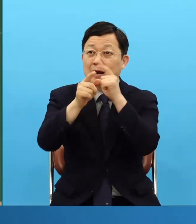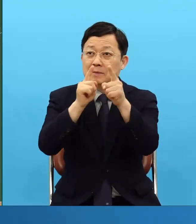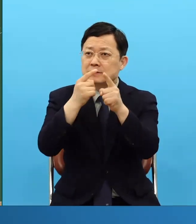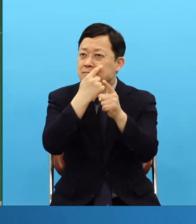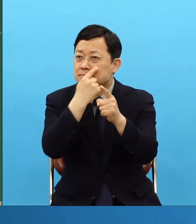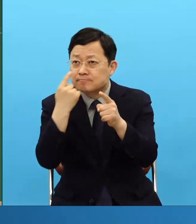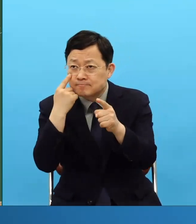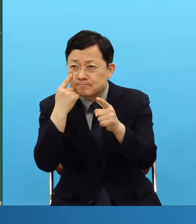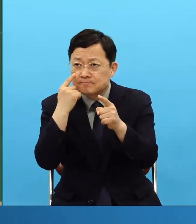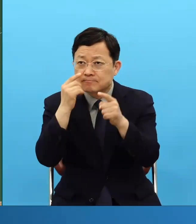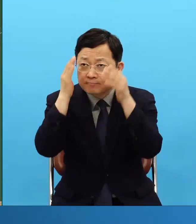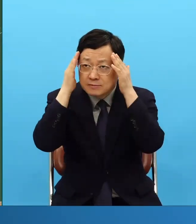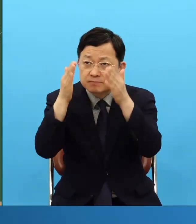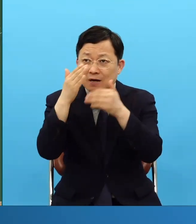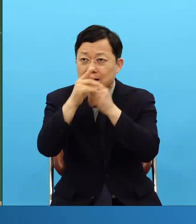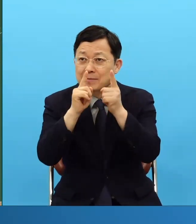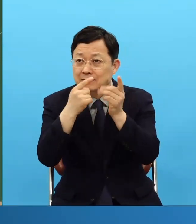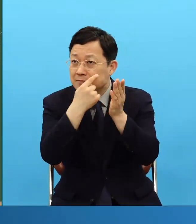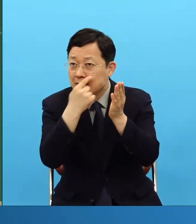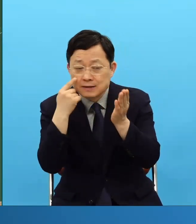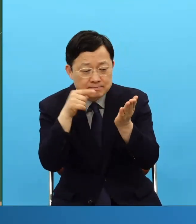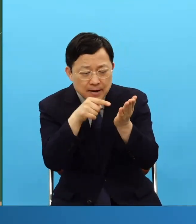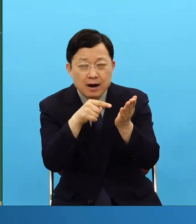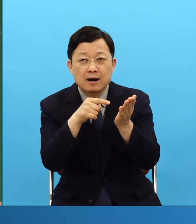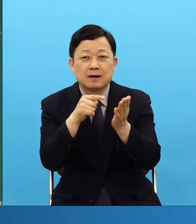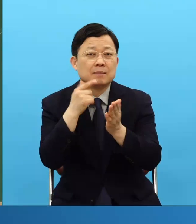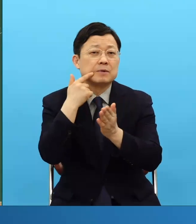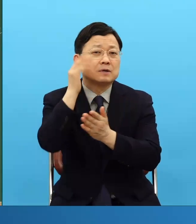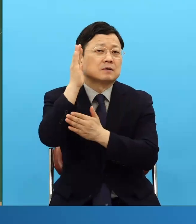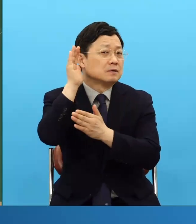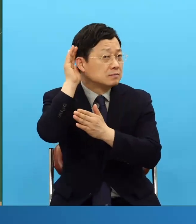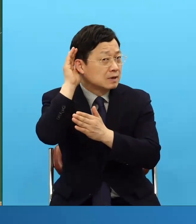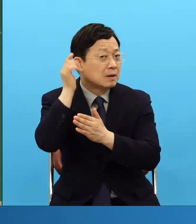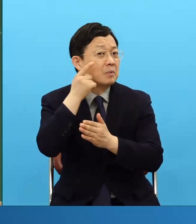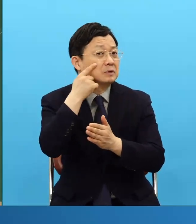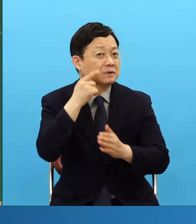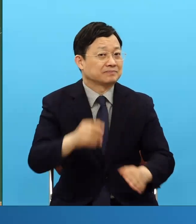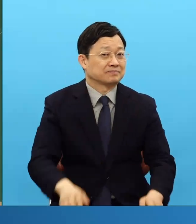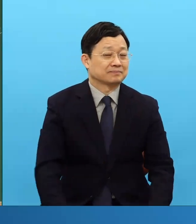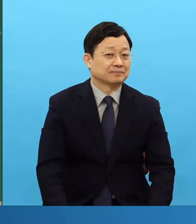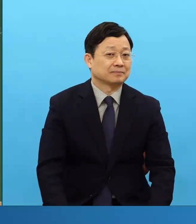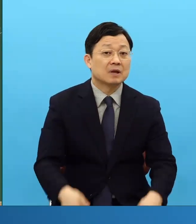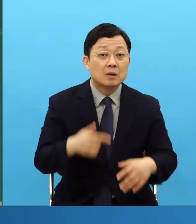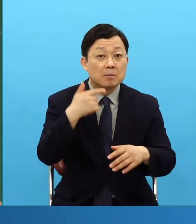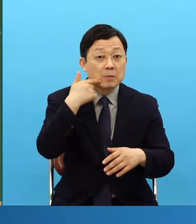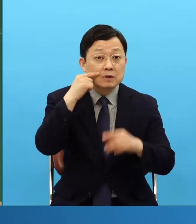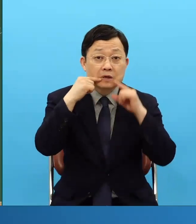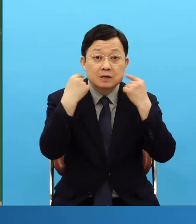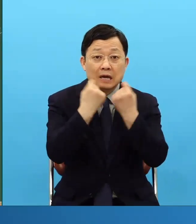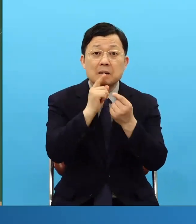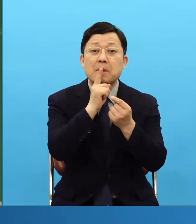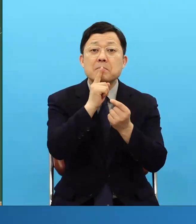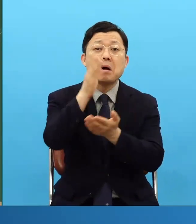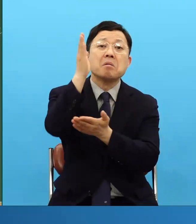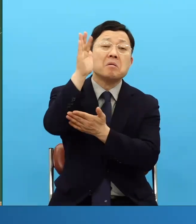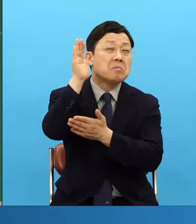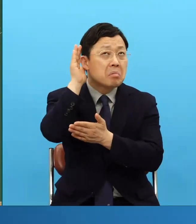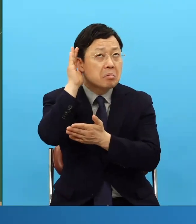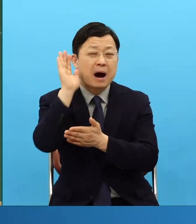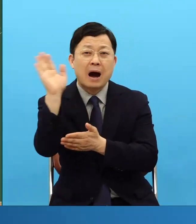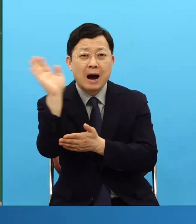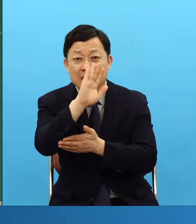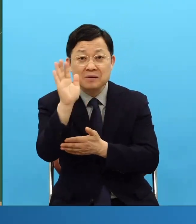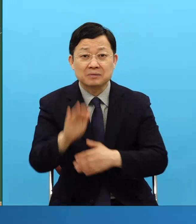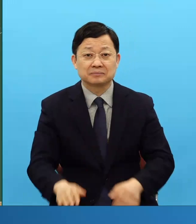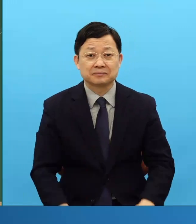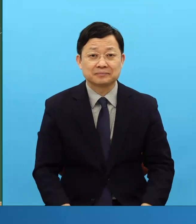starting this week, you're not going 그렇죠? to church and listening to the pastor's sermon. You're going to confirm God's 목사님 word. 개인의 설교를 듣는 게 아니라니까요. Now, you're not listening to the pastor's